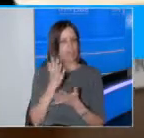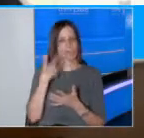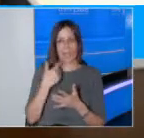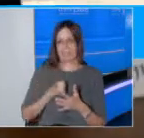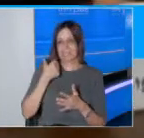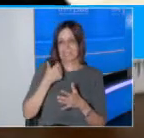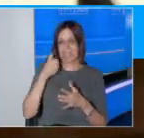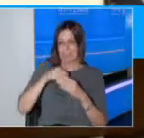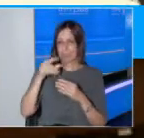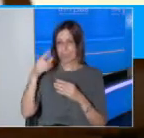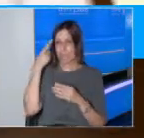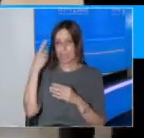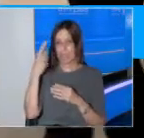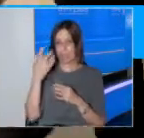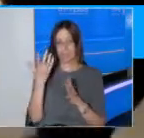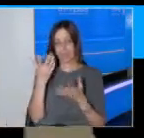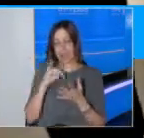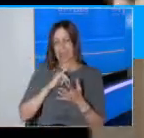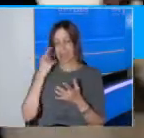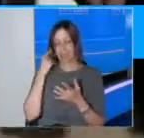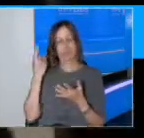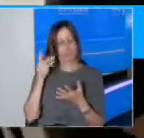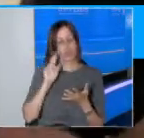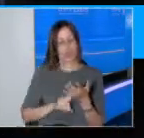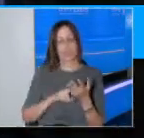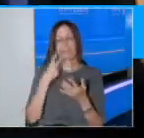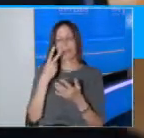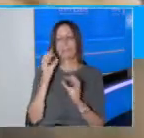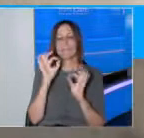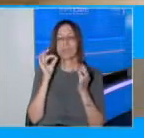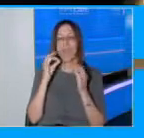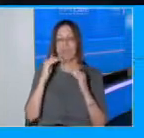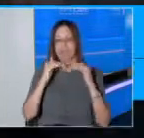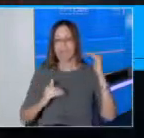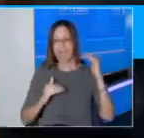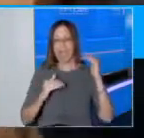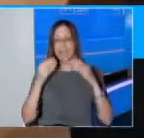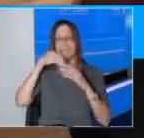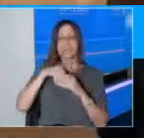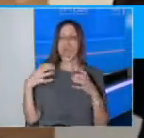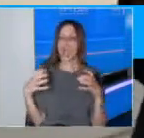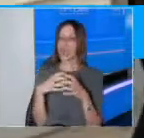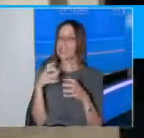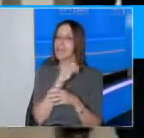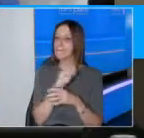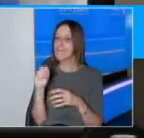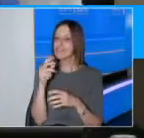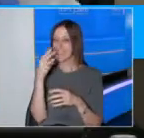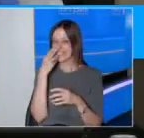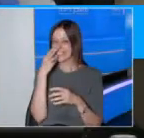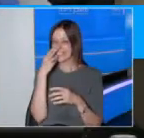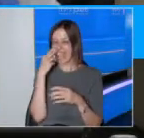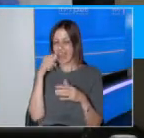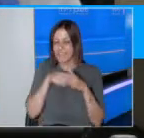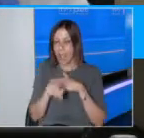על דעתו, יהיה מעניין לשמוע, אבל אתה צודק, זה ממחיש בעיקר את הפערים בתוך הקואליציה, בנושא שהיא מאוד ניסתה לברוח ממנו,